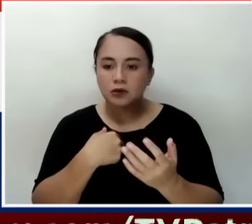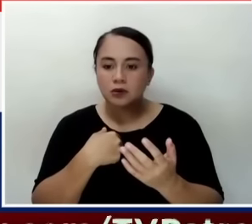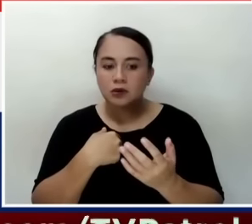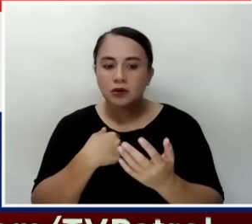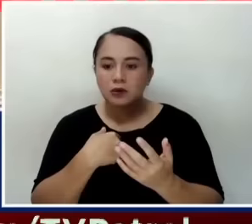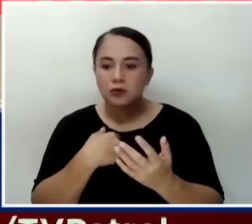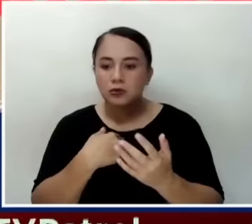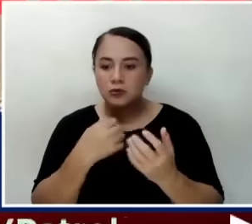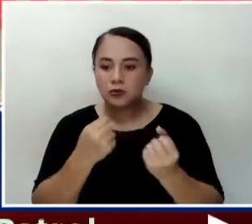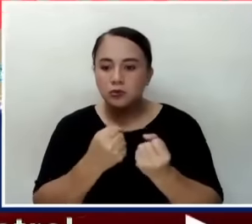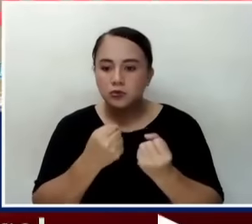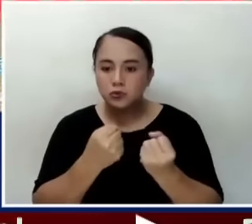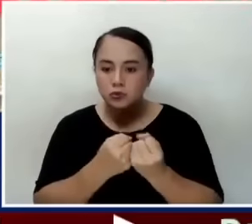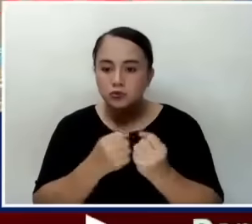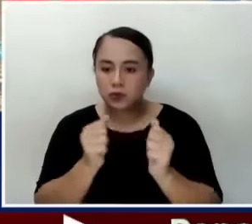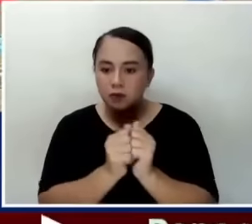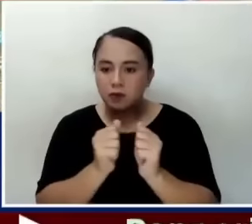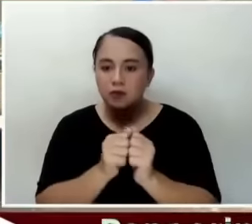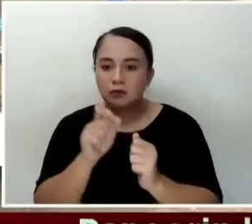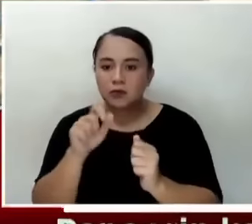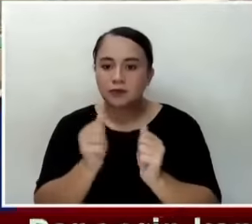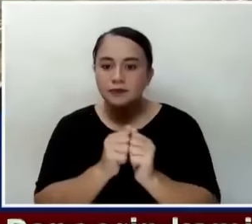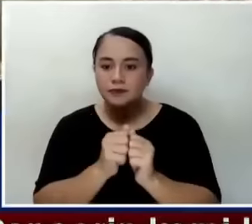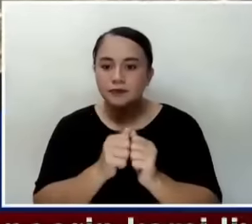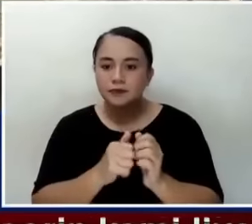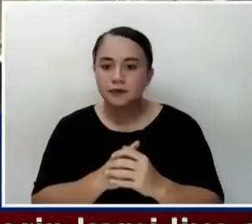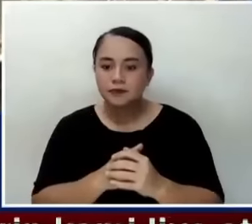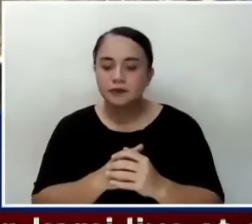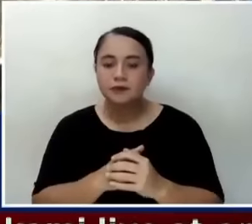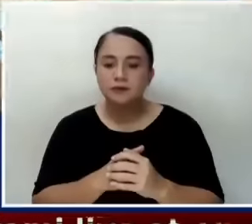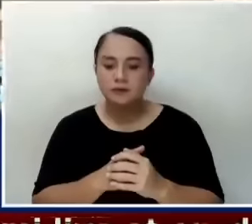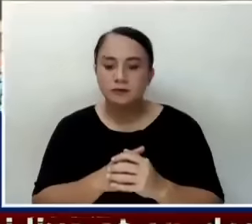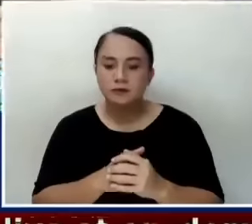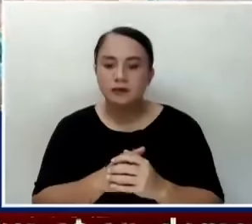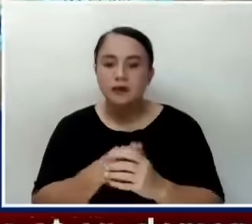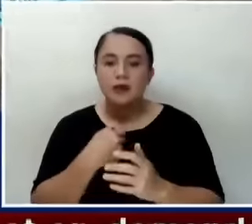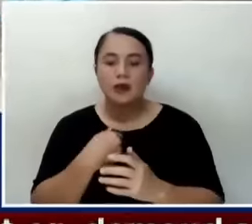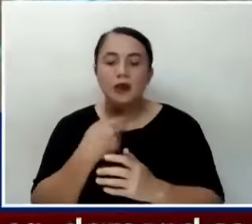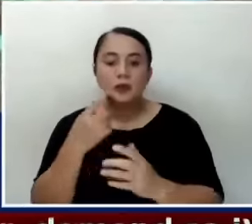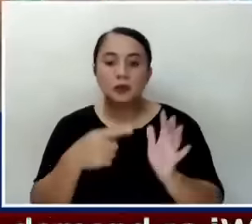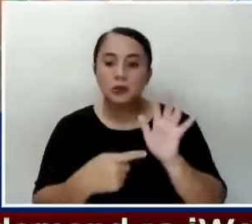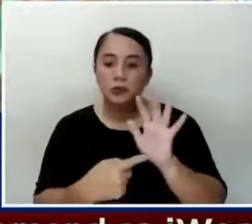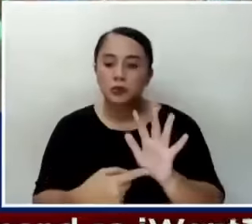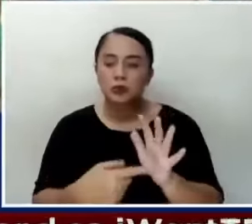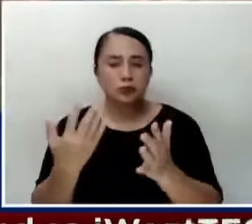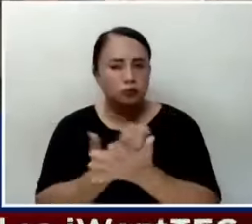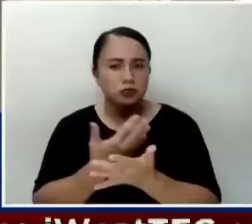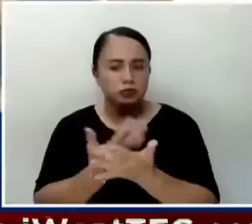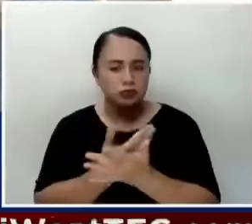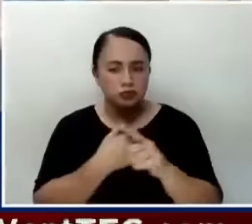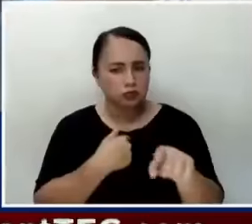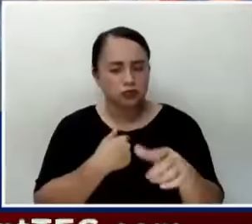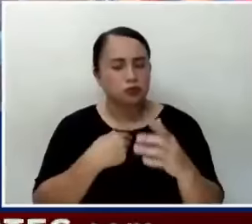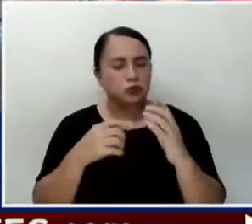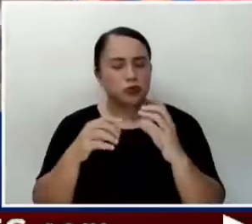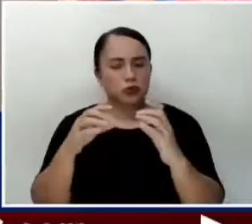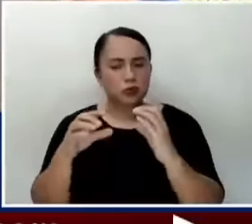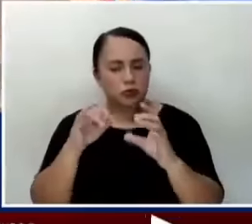sumama, sumama. Ibinida rin ng manibela ang prototype jeepney na ito na gawa ng kanilang grupo. Ayon kay